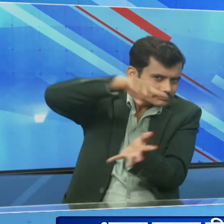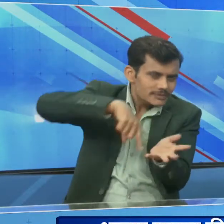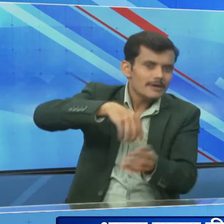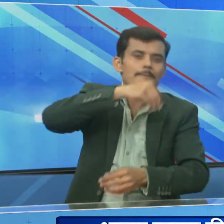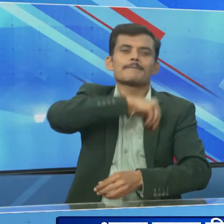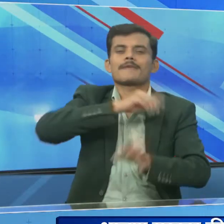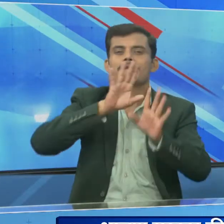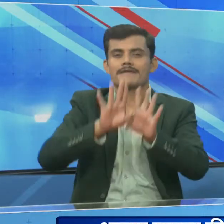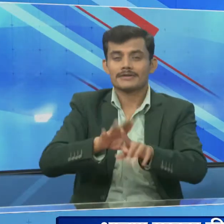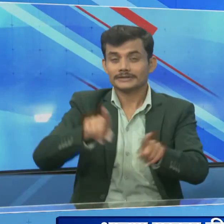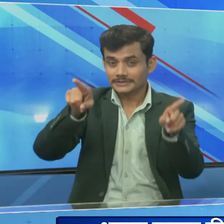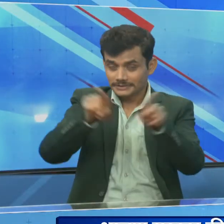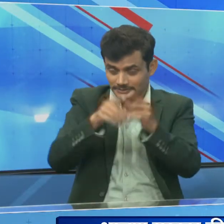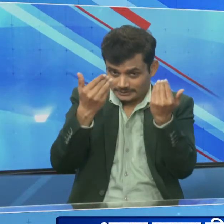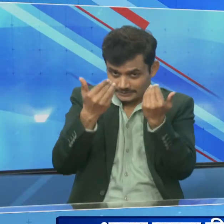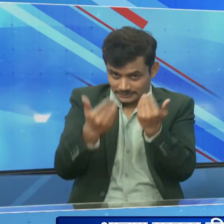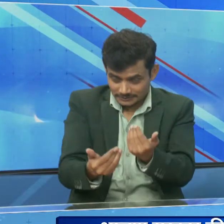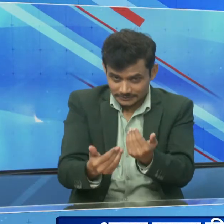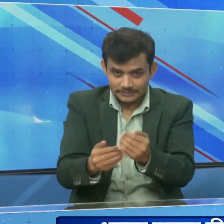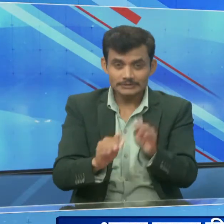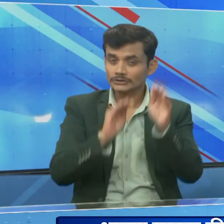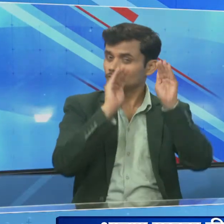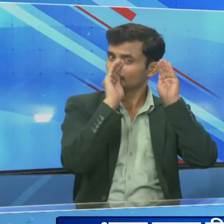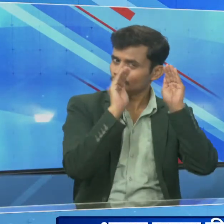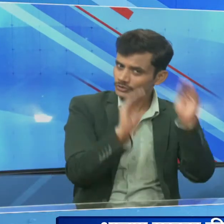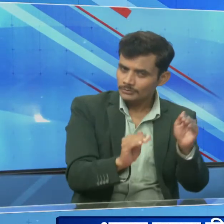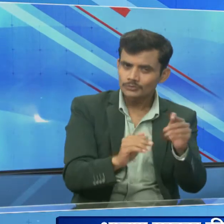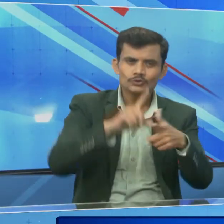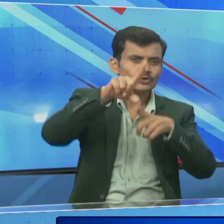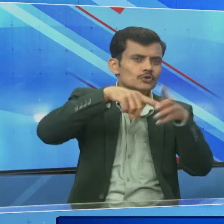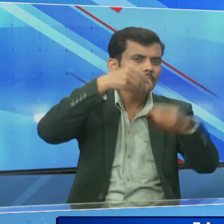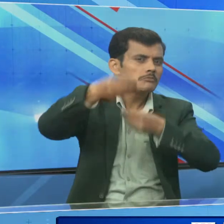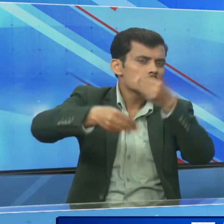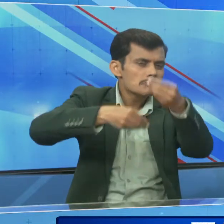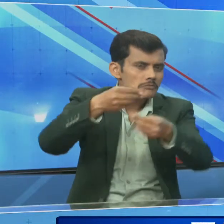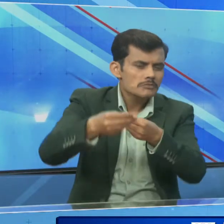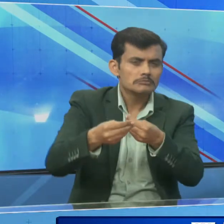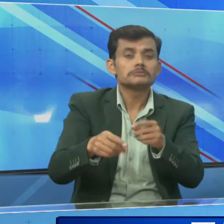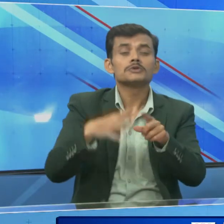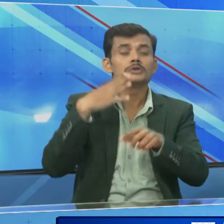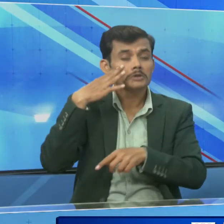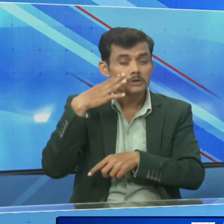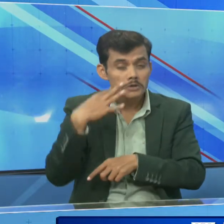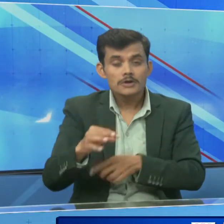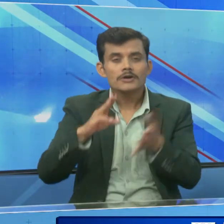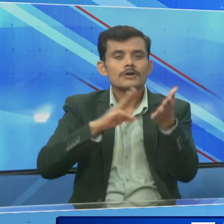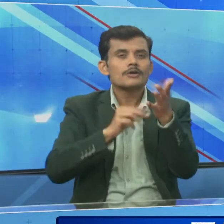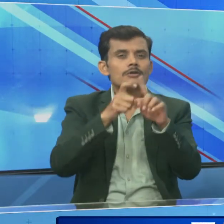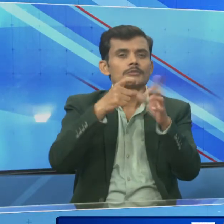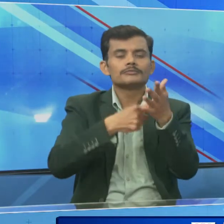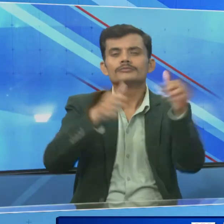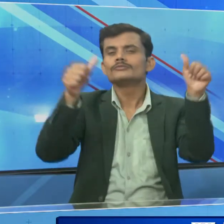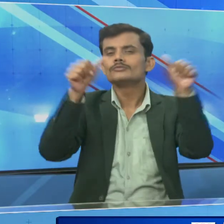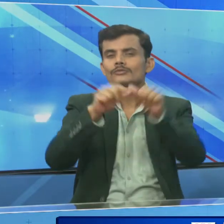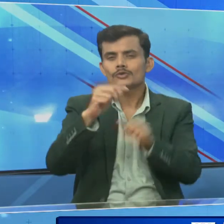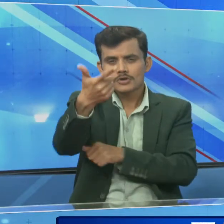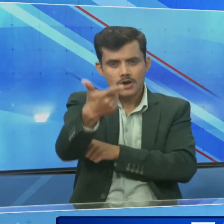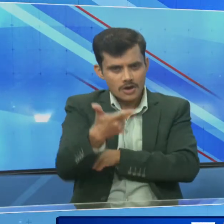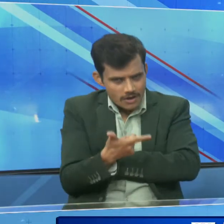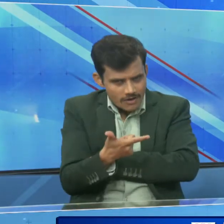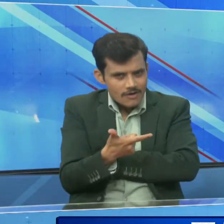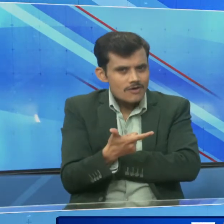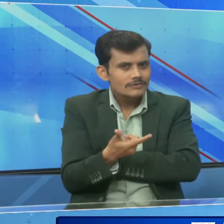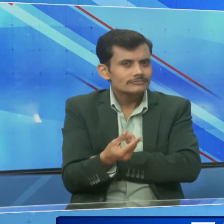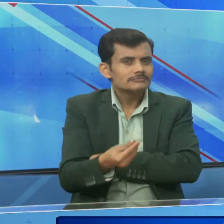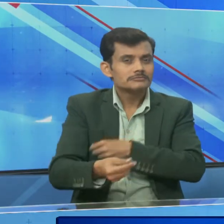that. In terms of support for employment, one, of course, with the Mudra loan amount, which is 10 lakhs, we will